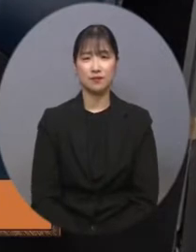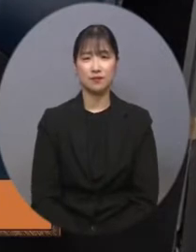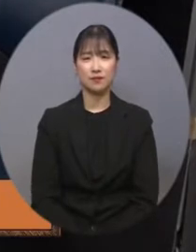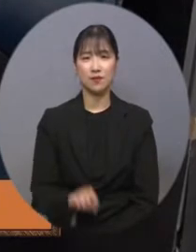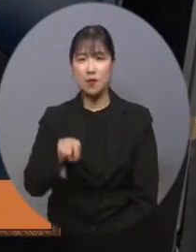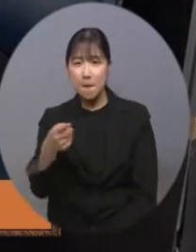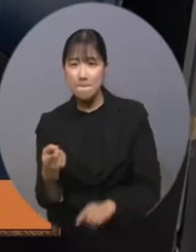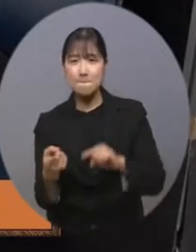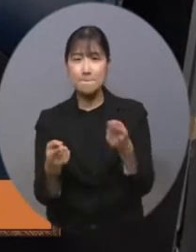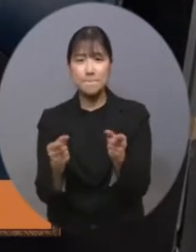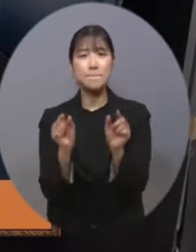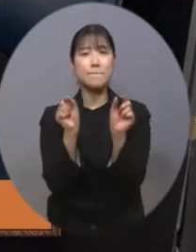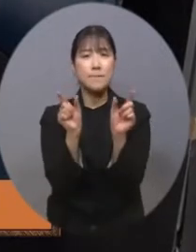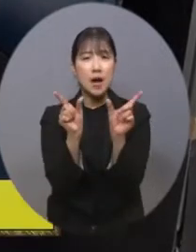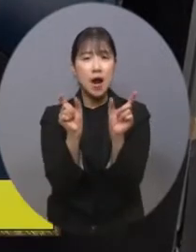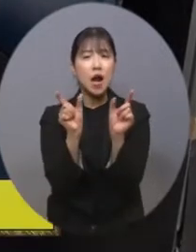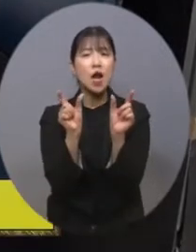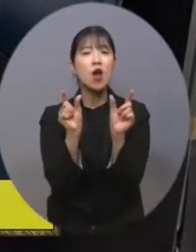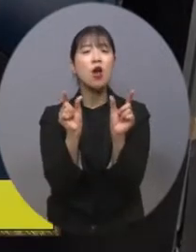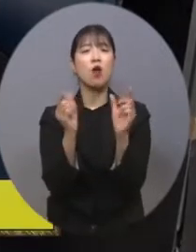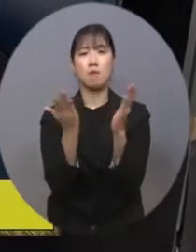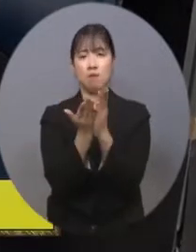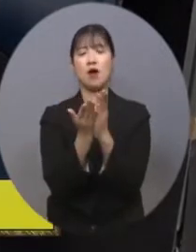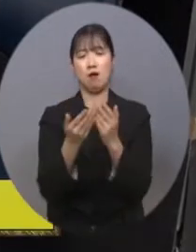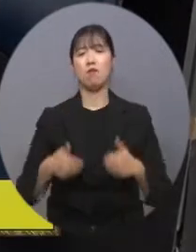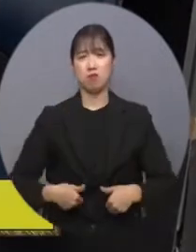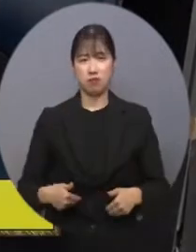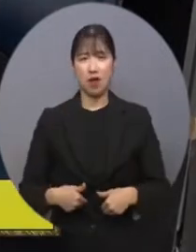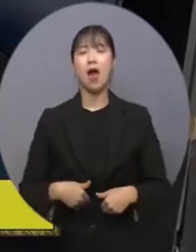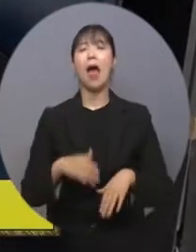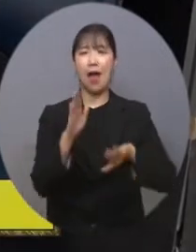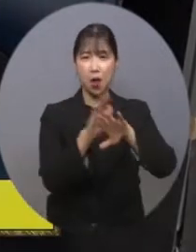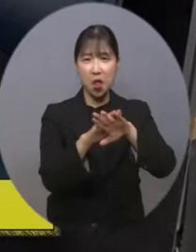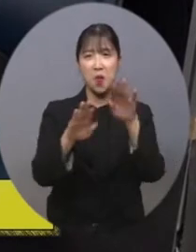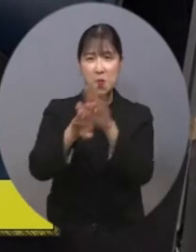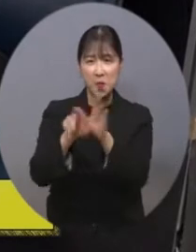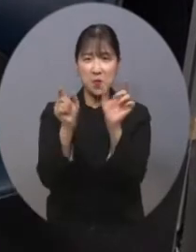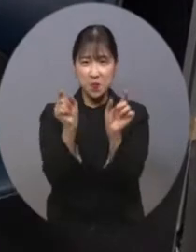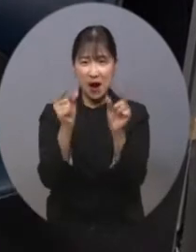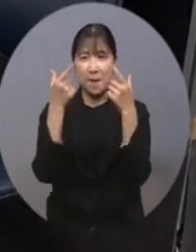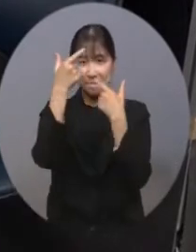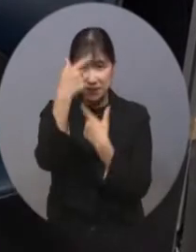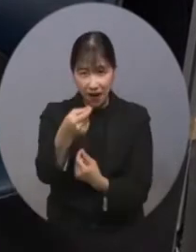여기 간격이랑 여기 간격이랑 맞춰서. 아, 왼쪽, 오른쪽 여백을 맞춰서.